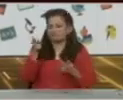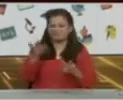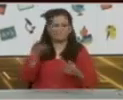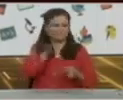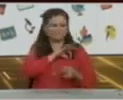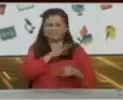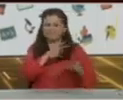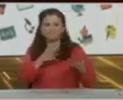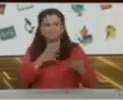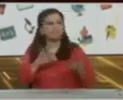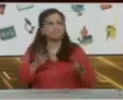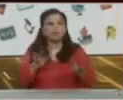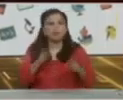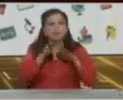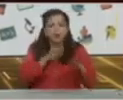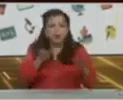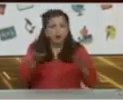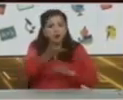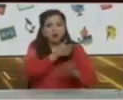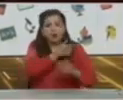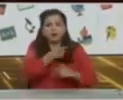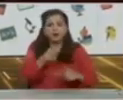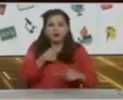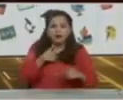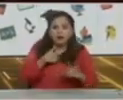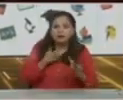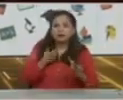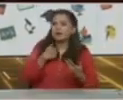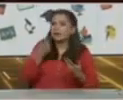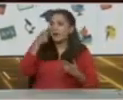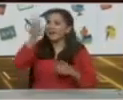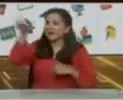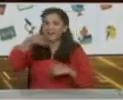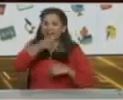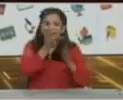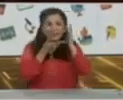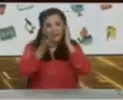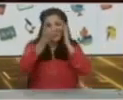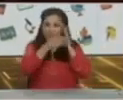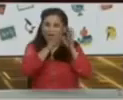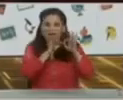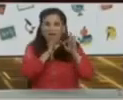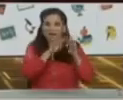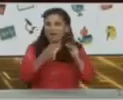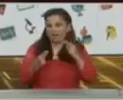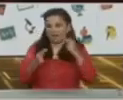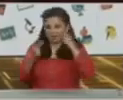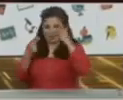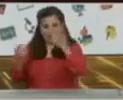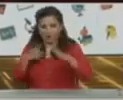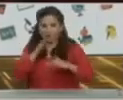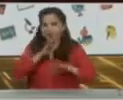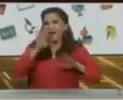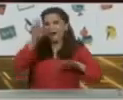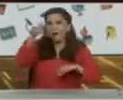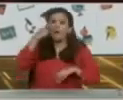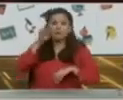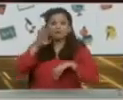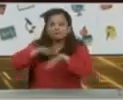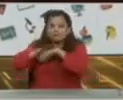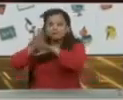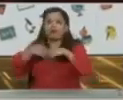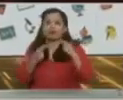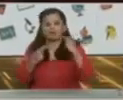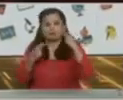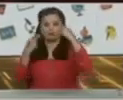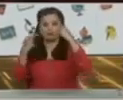है कि बच्चा आप पर आकर के आपको कोई बात बताता है। वो बताता है